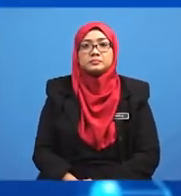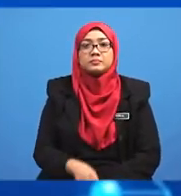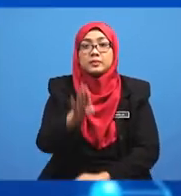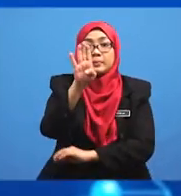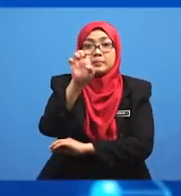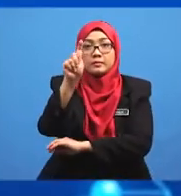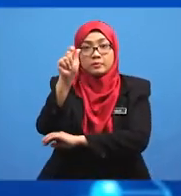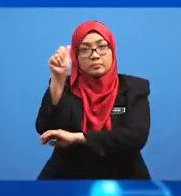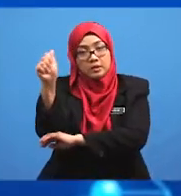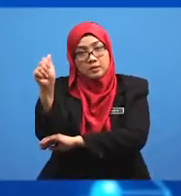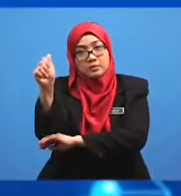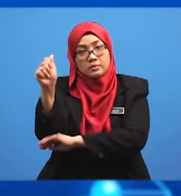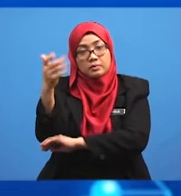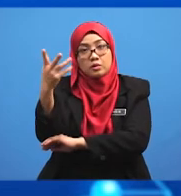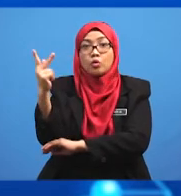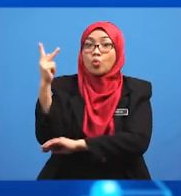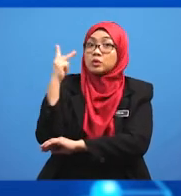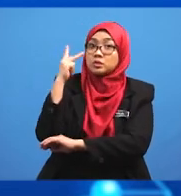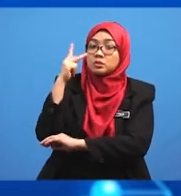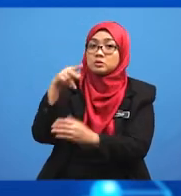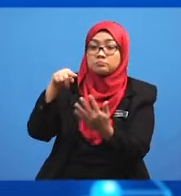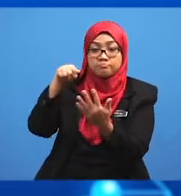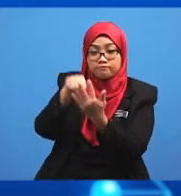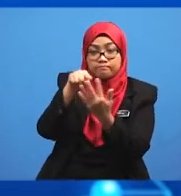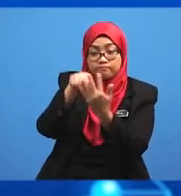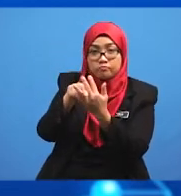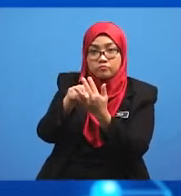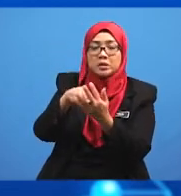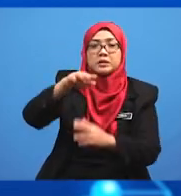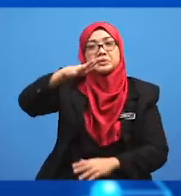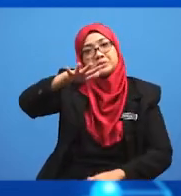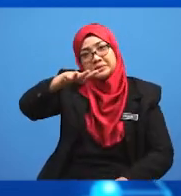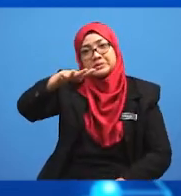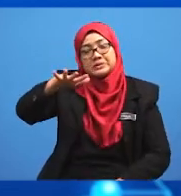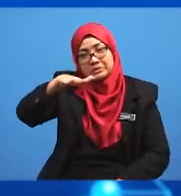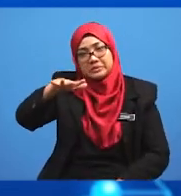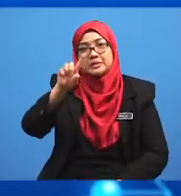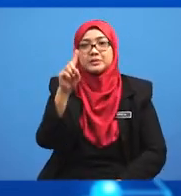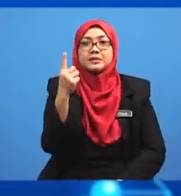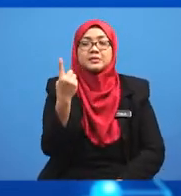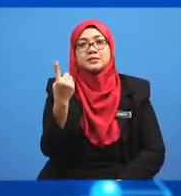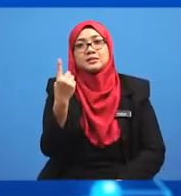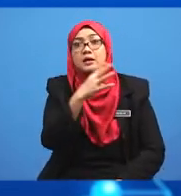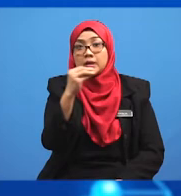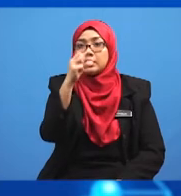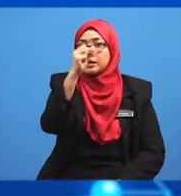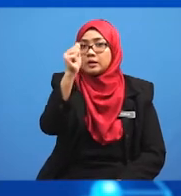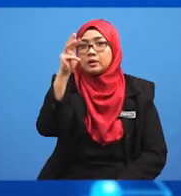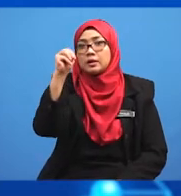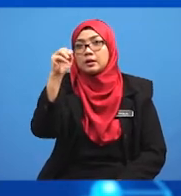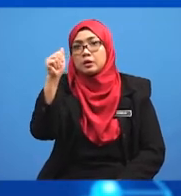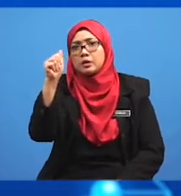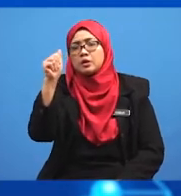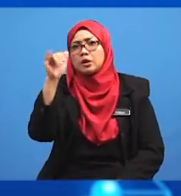Sinaran beta pula, kuasa penembusannya adalah sederhana dan sinaran gamma